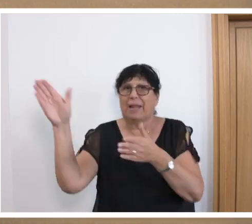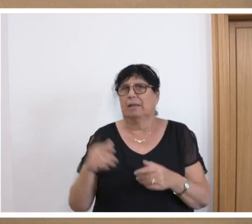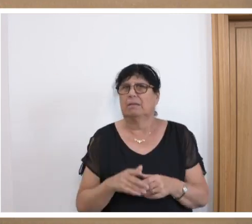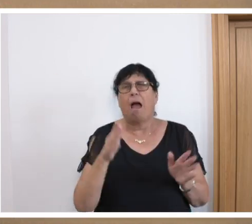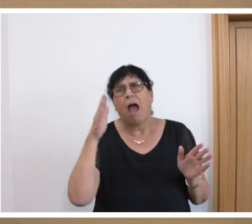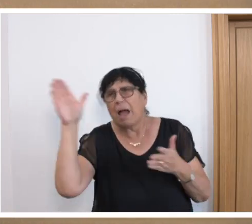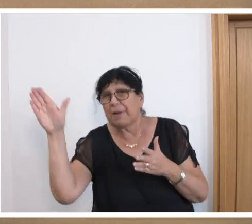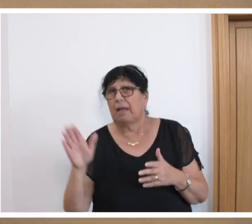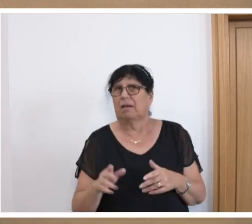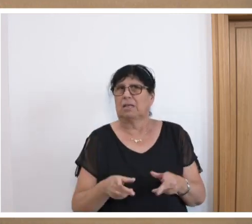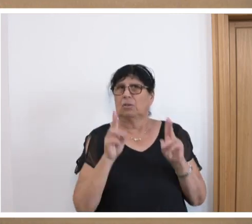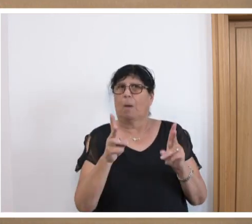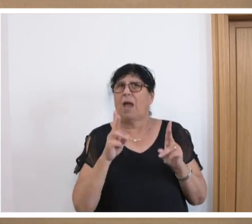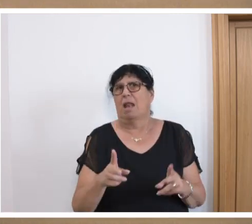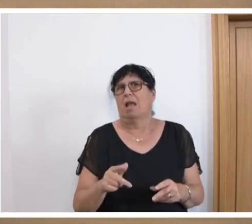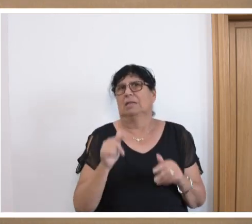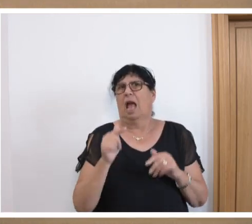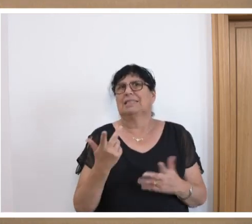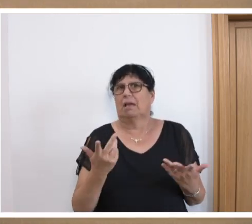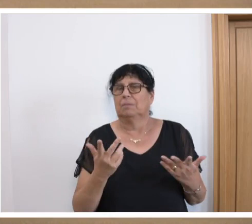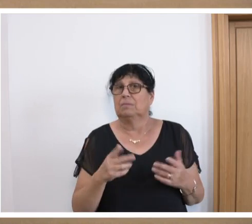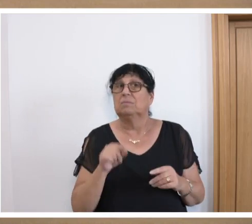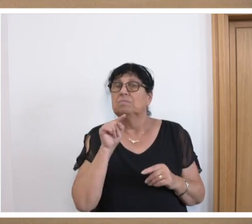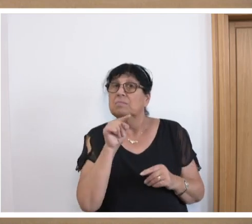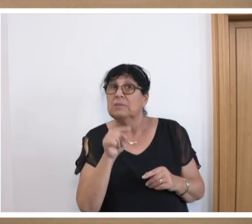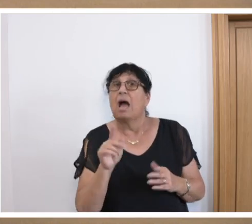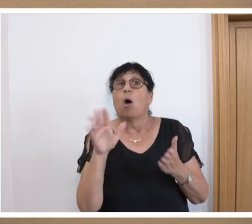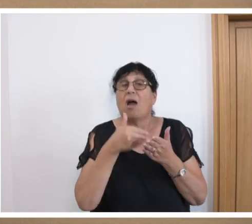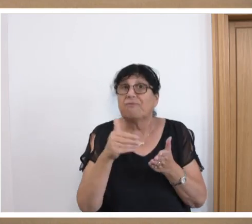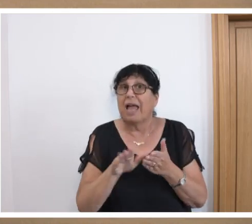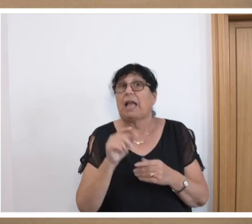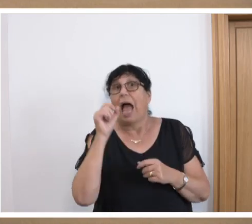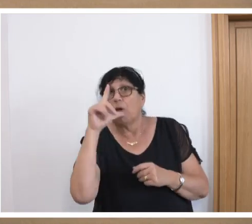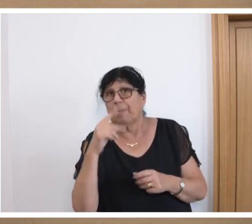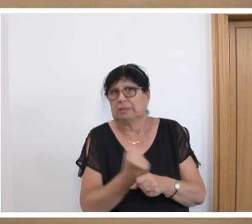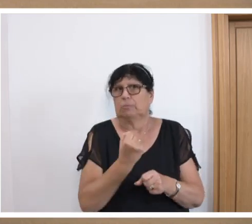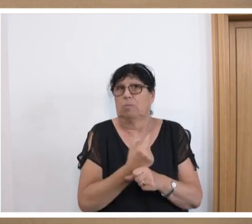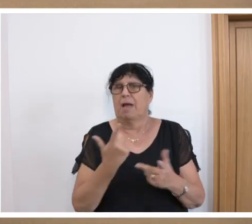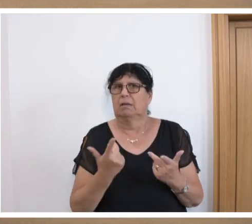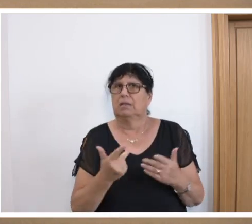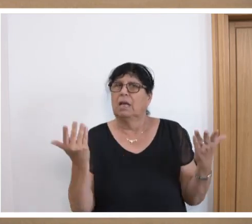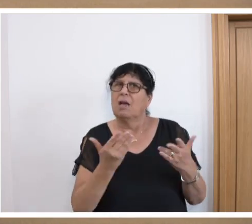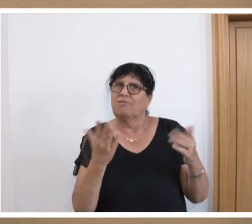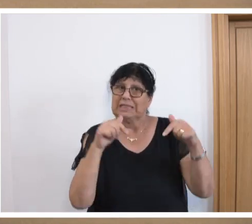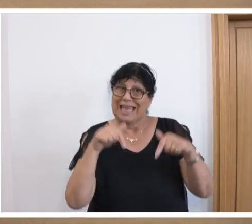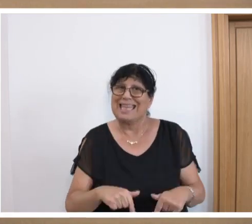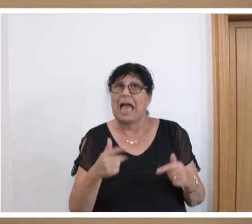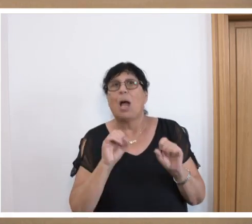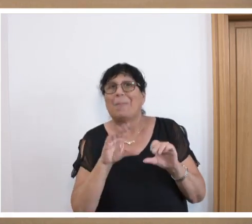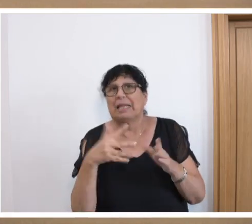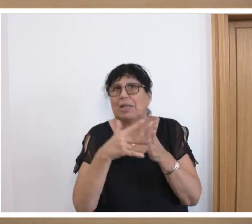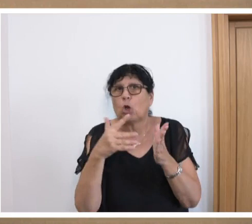abzulenken von der eigentlichen Tatsache. Es geht mir weiter darum, darauf aufmerksam zu machen, was hier mit der